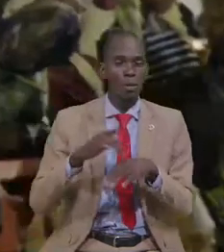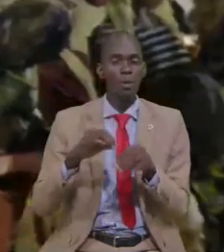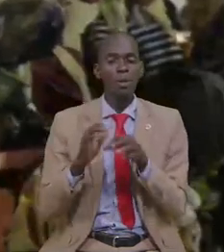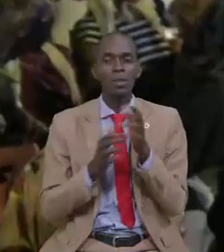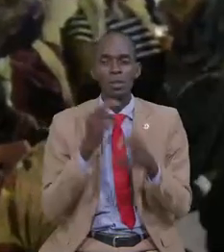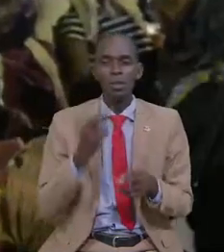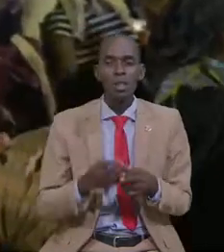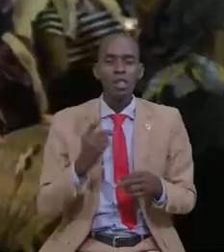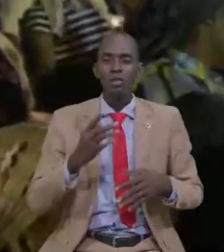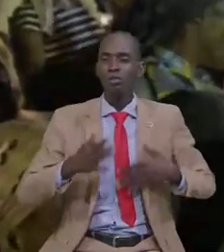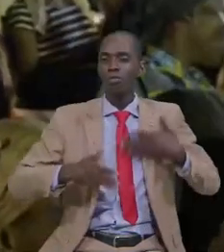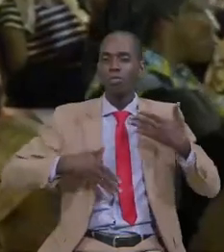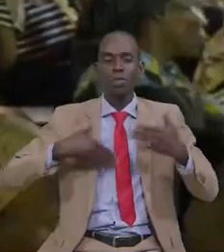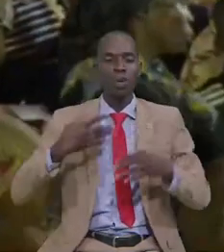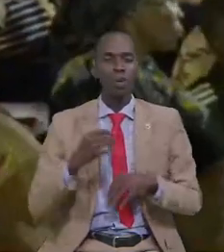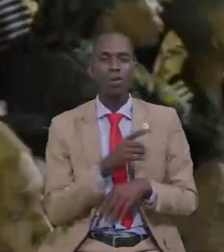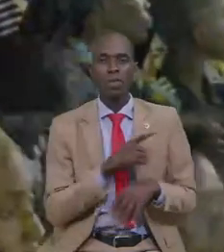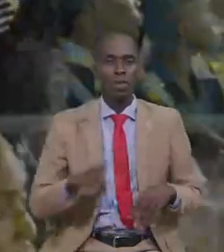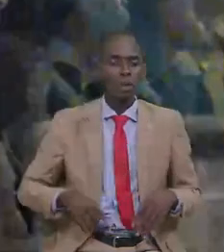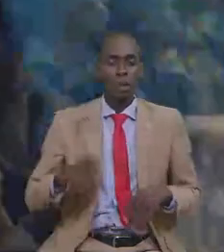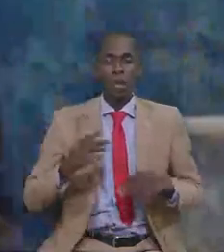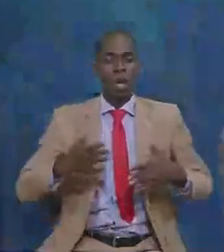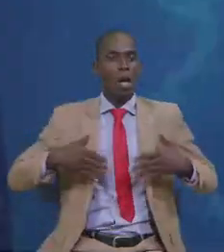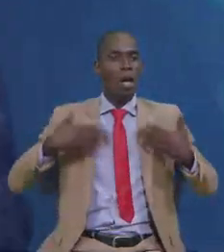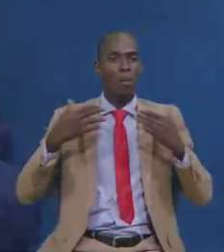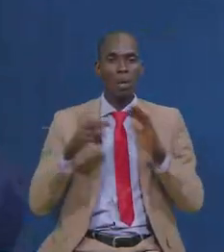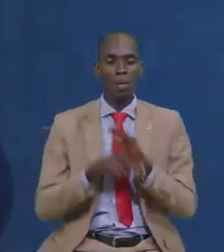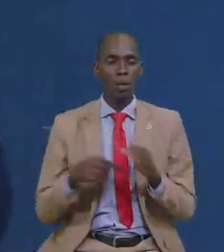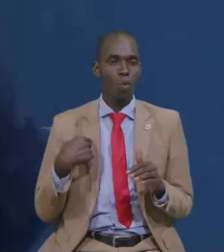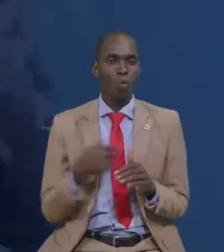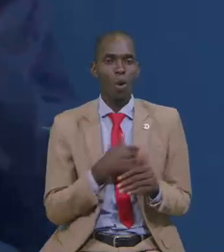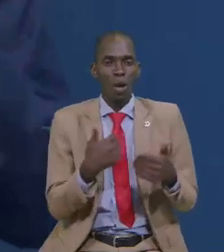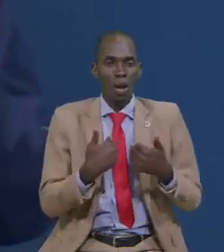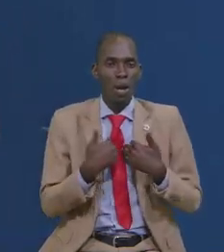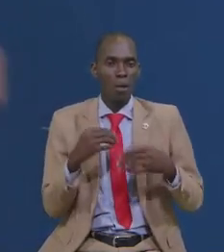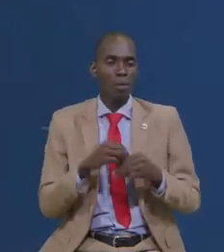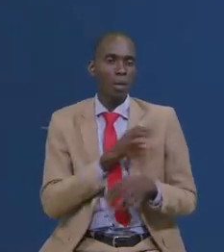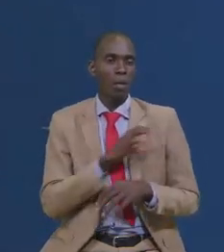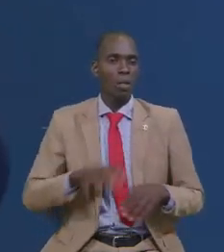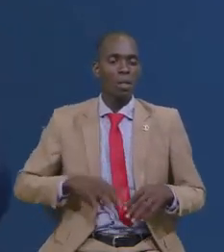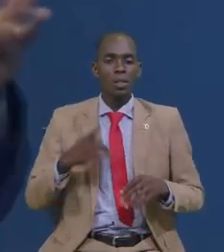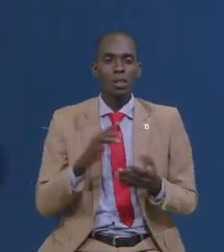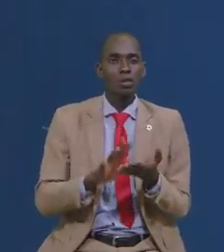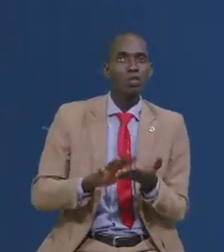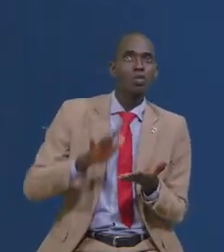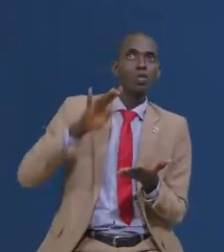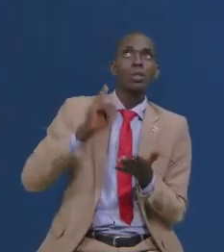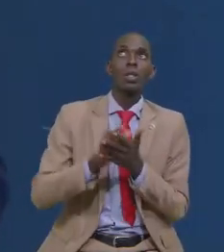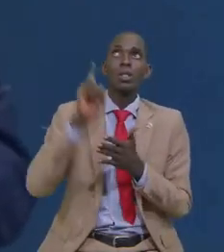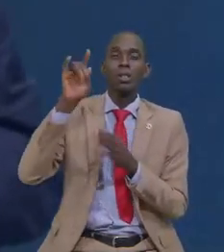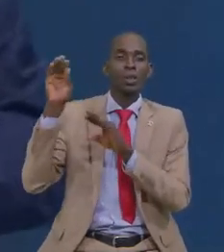mains vides ce soir. La joie du Seigneur, la joie que nous avons en Christ, la